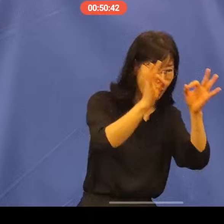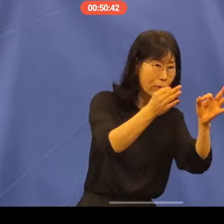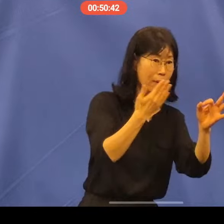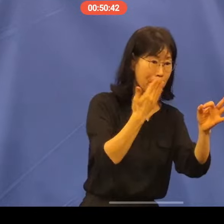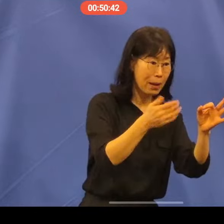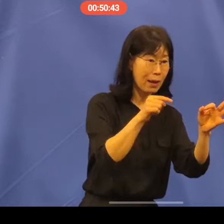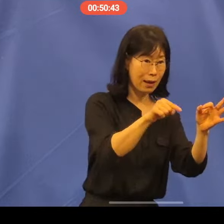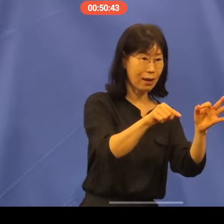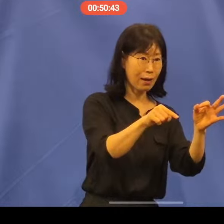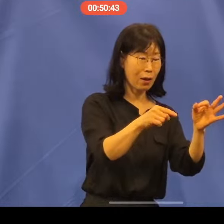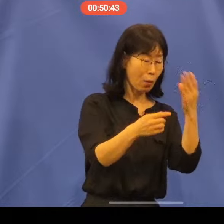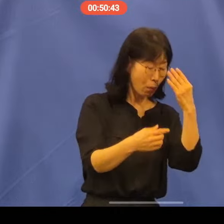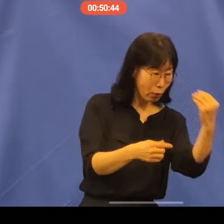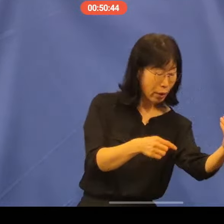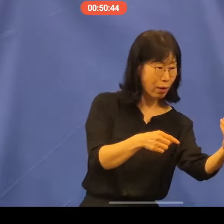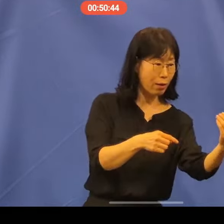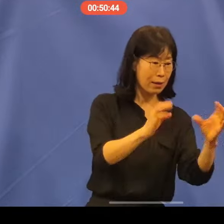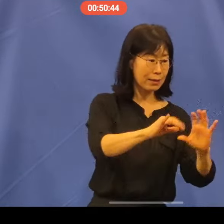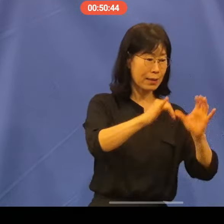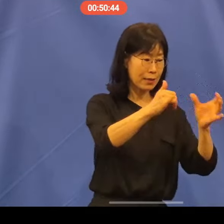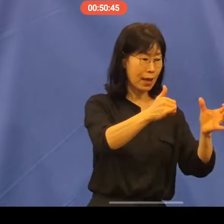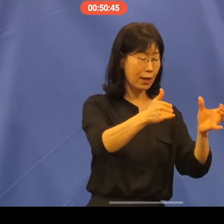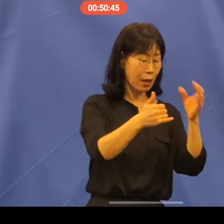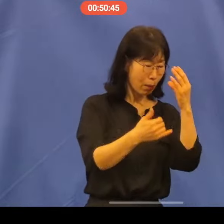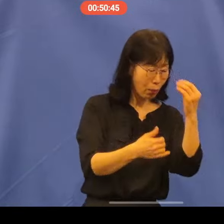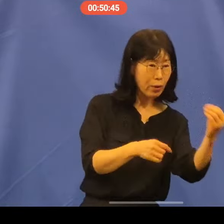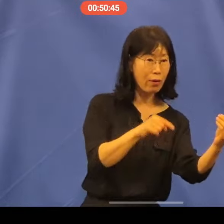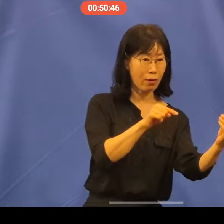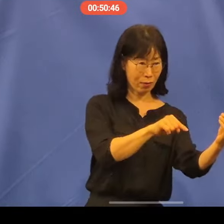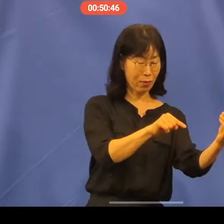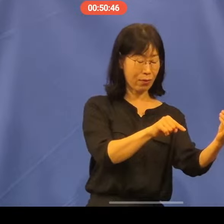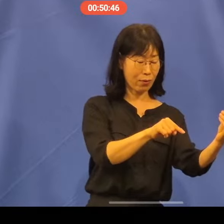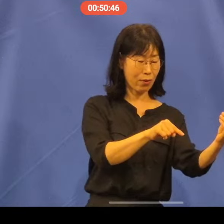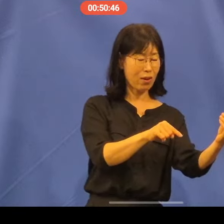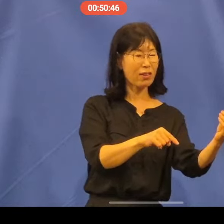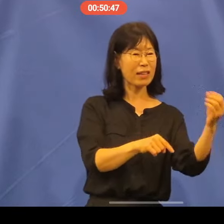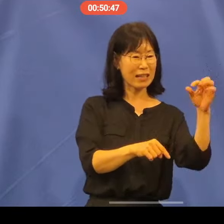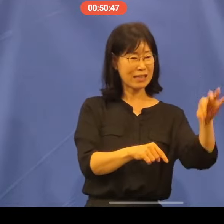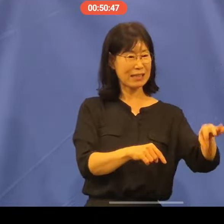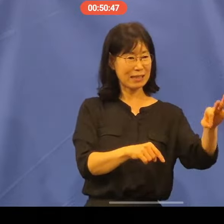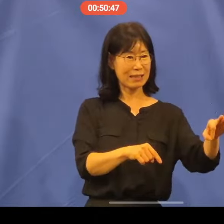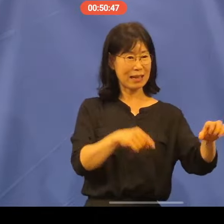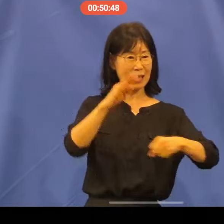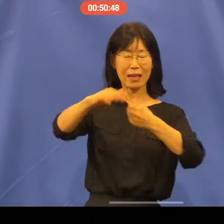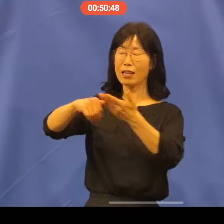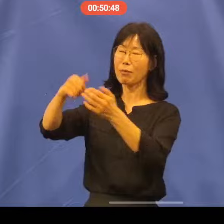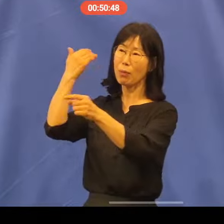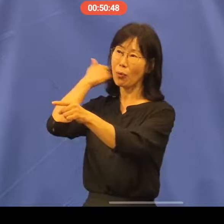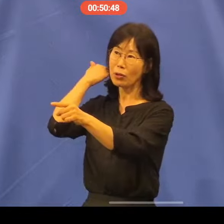이 주먹 안에 딱 잡히는 거예요. 보이지 않는 세계는 끝도 없어요, 여러분.